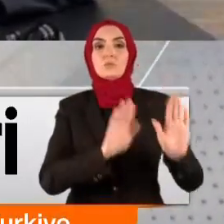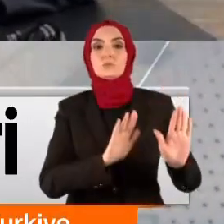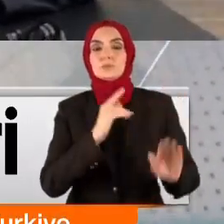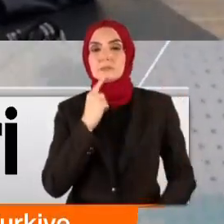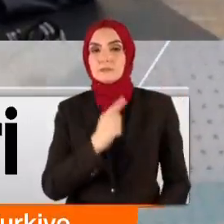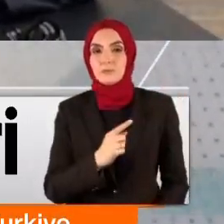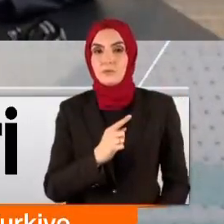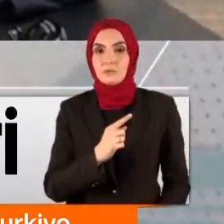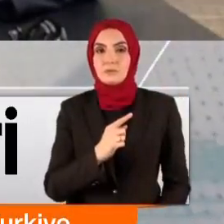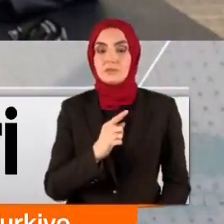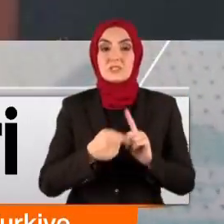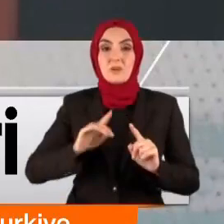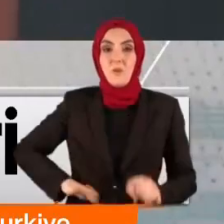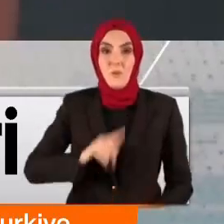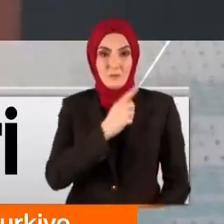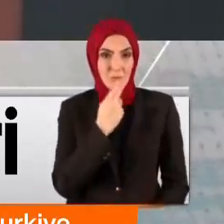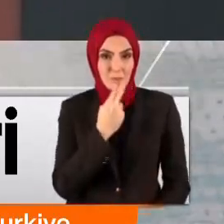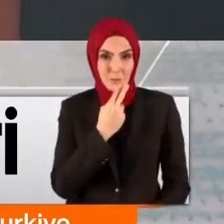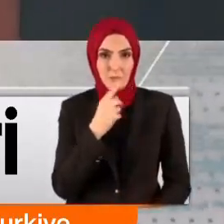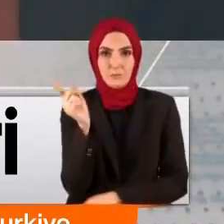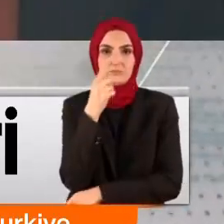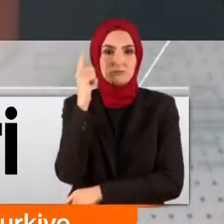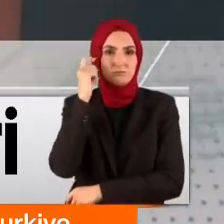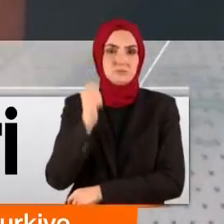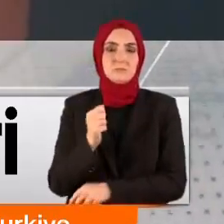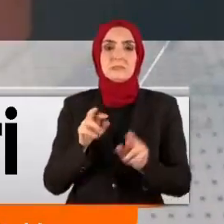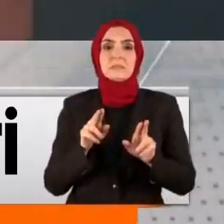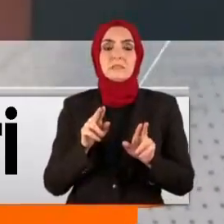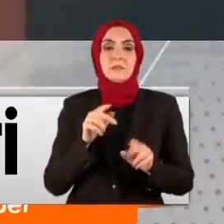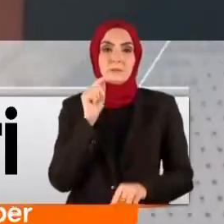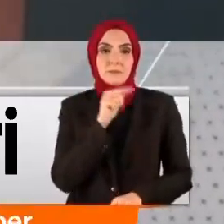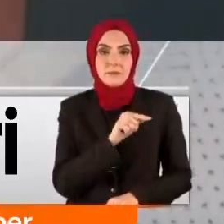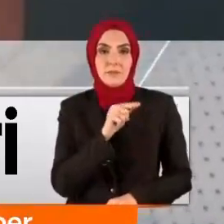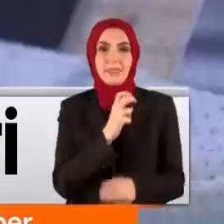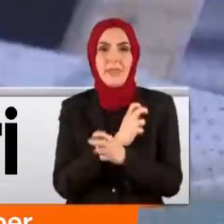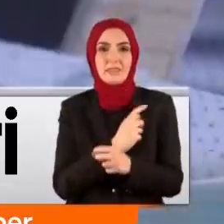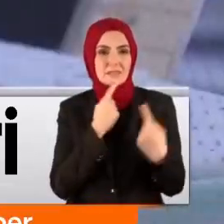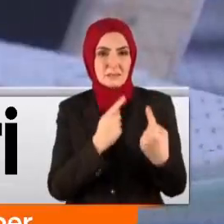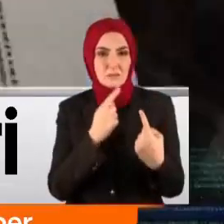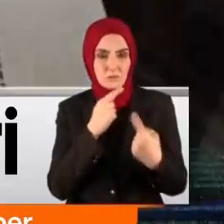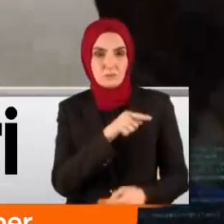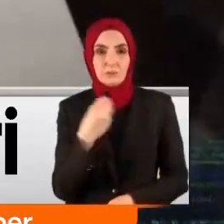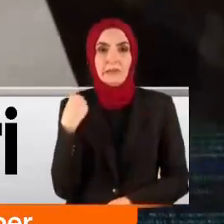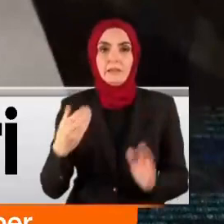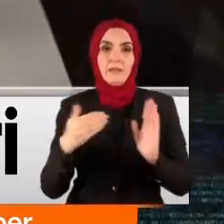da bir diktatör açıklaması. Sayın Kemal Kılıçdaroğlu tehditlerine bir yenisini eklemiş.